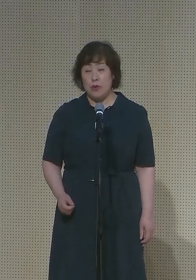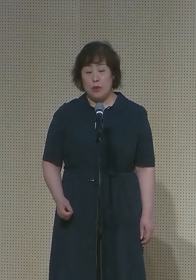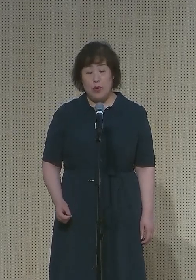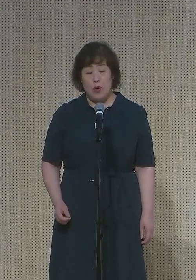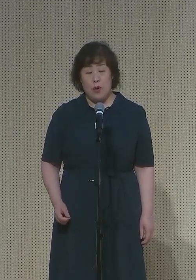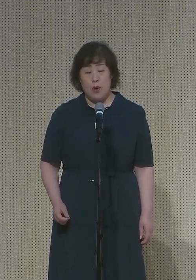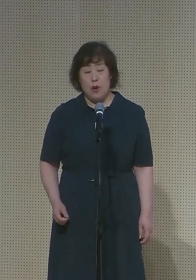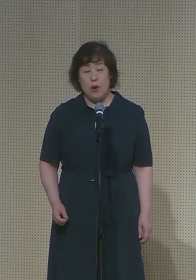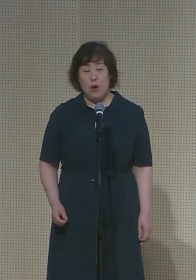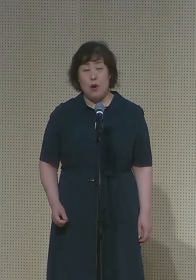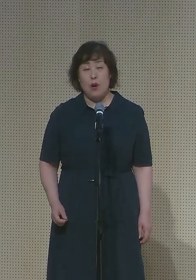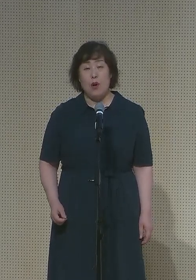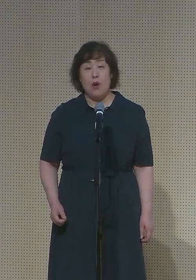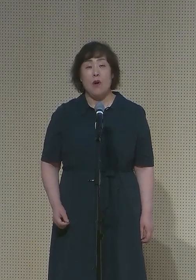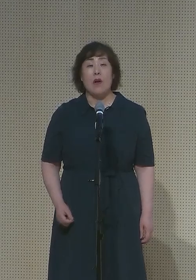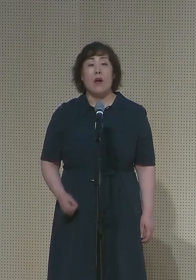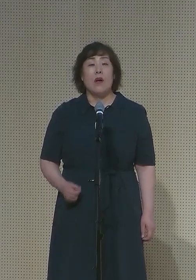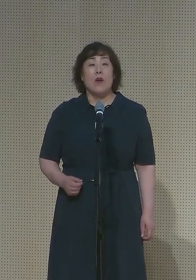동행하소서.